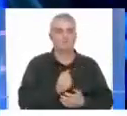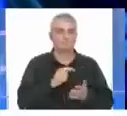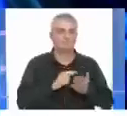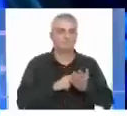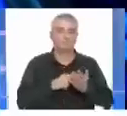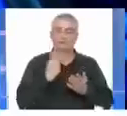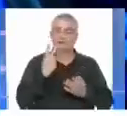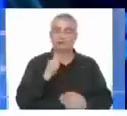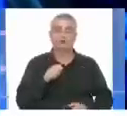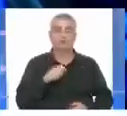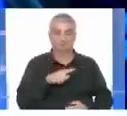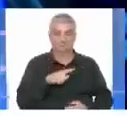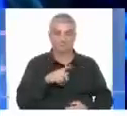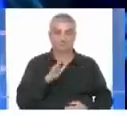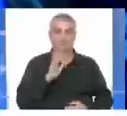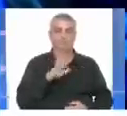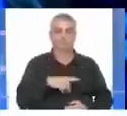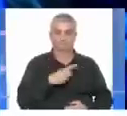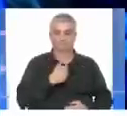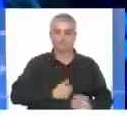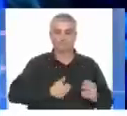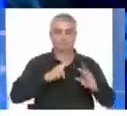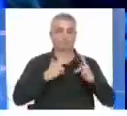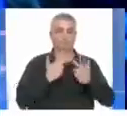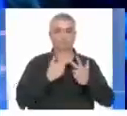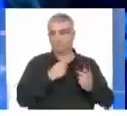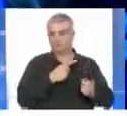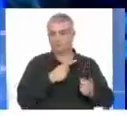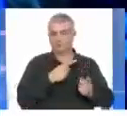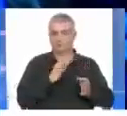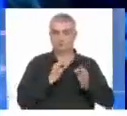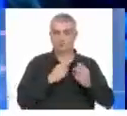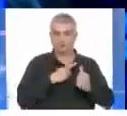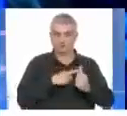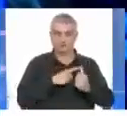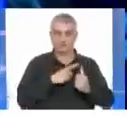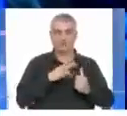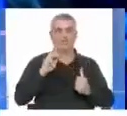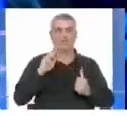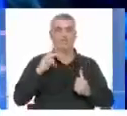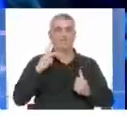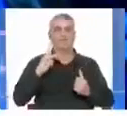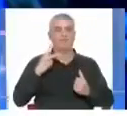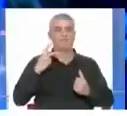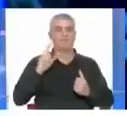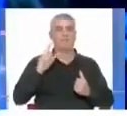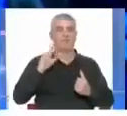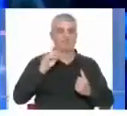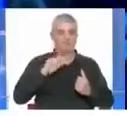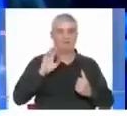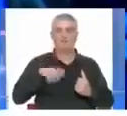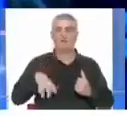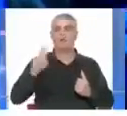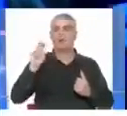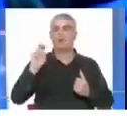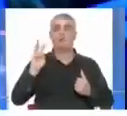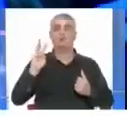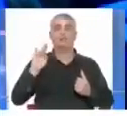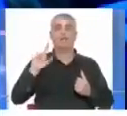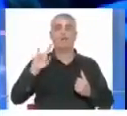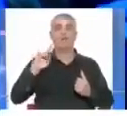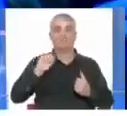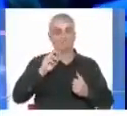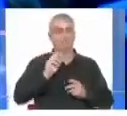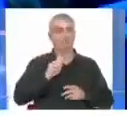ששני שופטים, גם ראש צוות השופטים, רבקה פרידמן פלדמן וגם עודד שחם, הם נחשבים